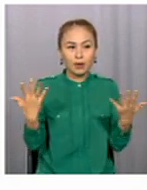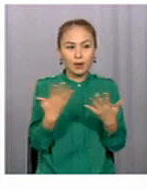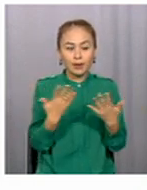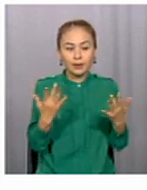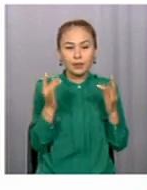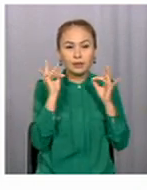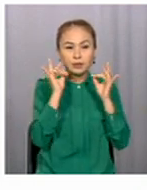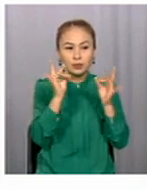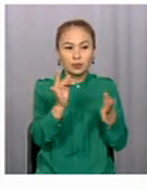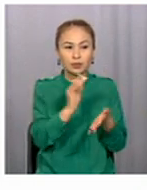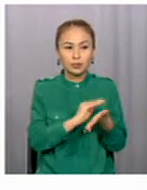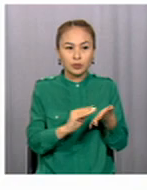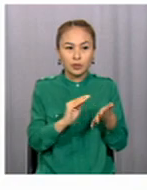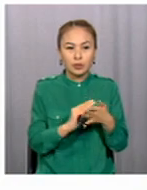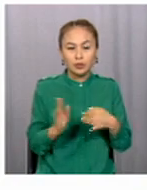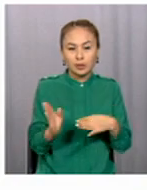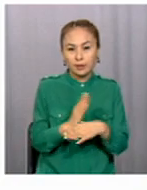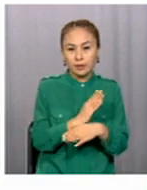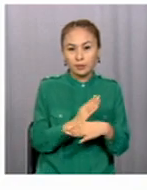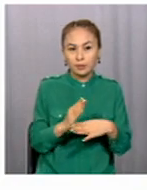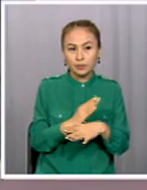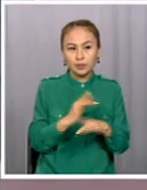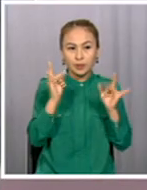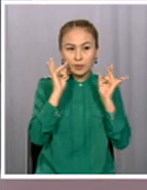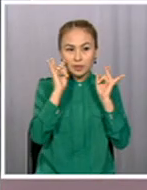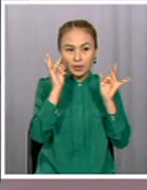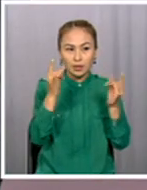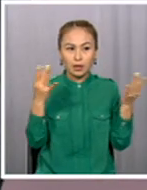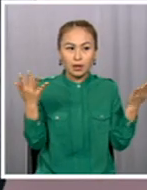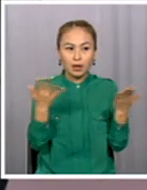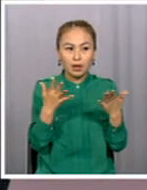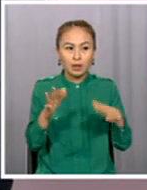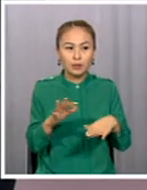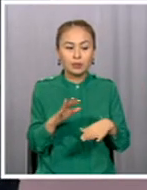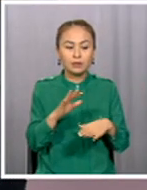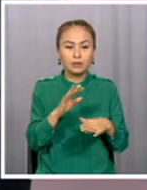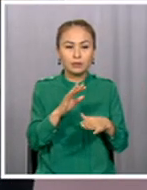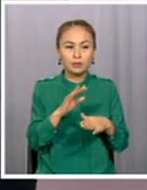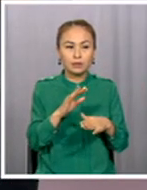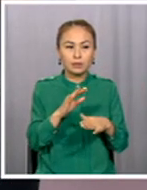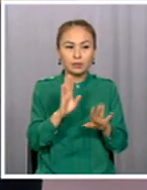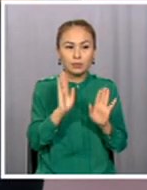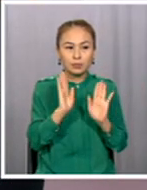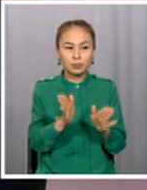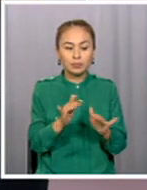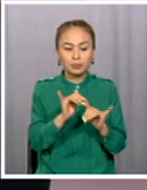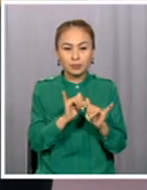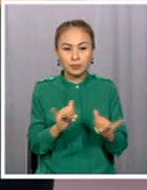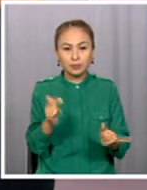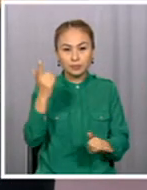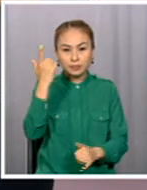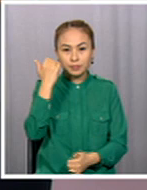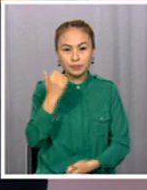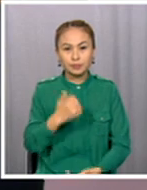жануарларының қандай дыбыс шығаратынын ажыратып, дыбыстардың қалай таралатынын